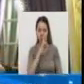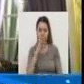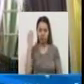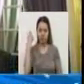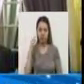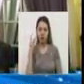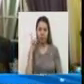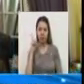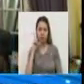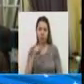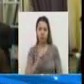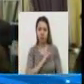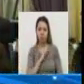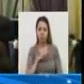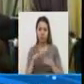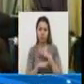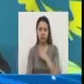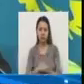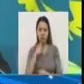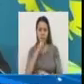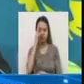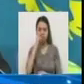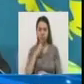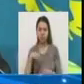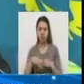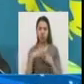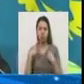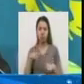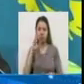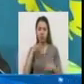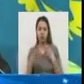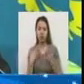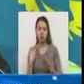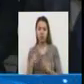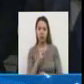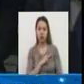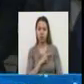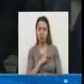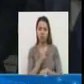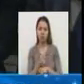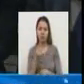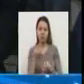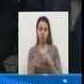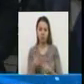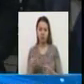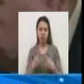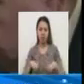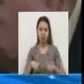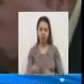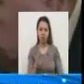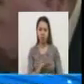басшысы ақшқа жасаған сапарын қорытындылады. Қазақстандық және шетелдік ақпарат құралдарының өкілдеріне баспасөз мәслихатын